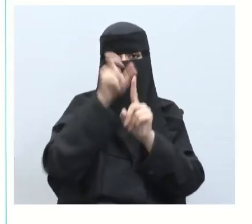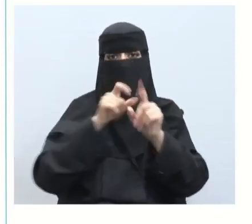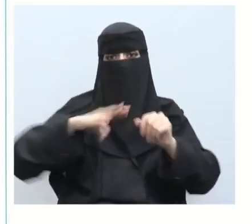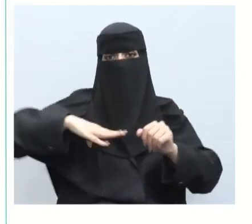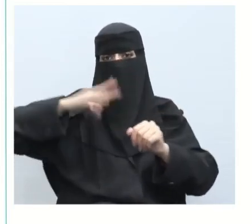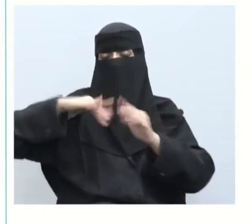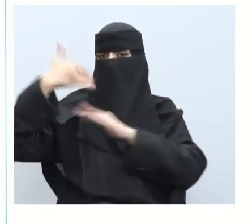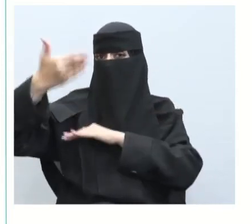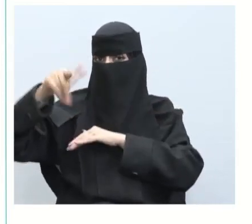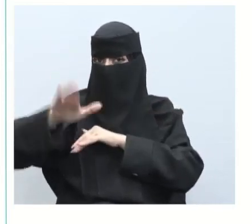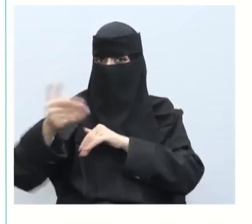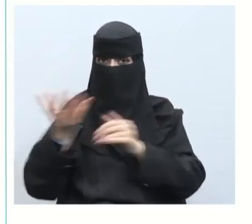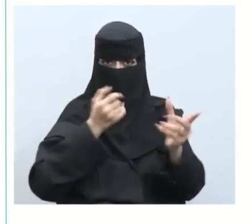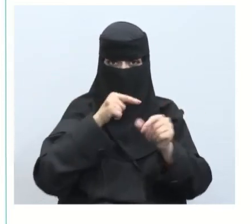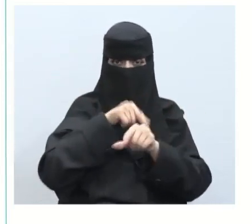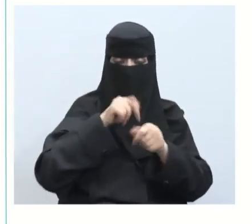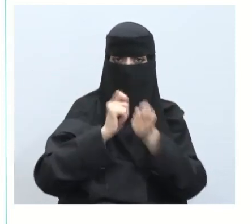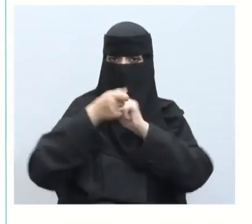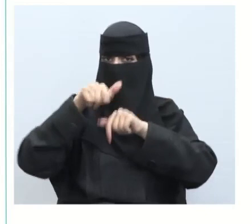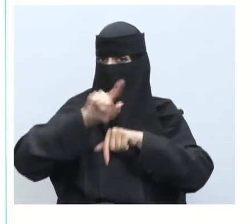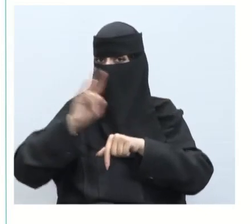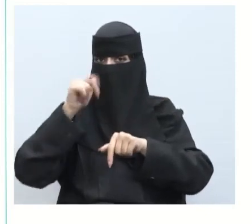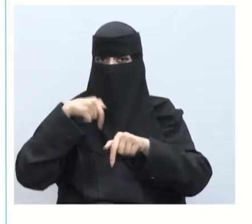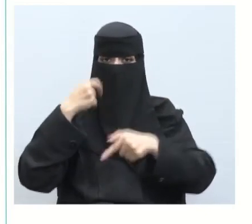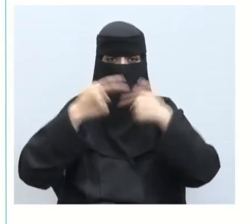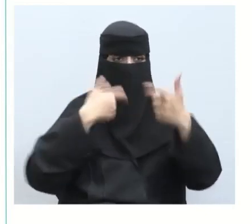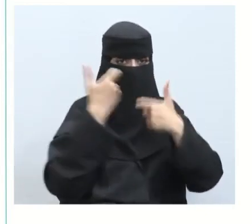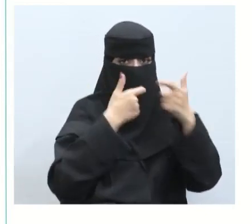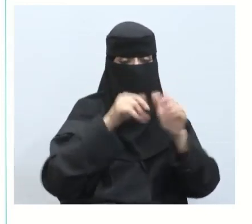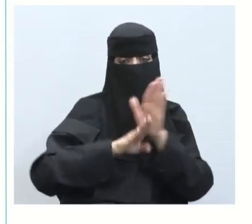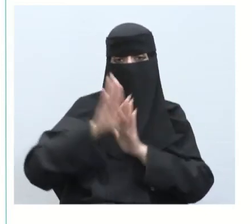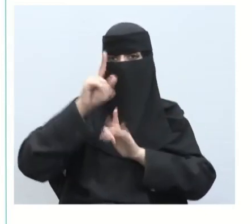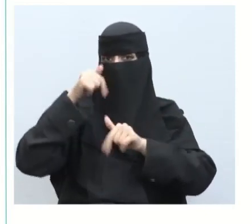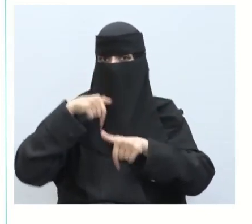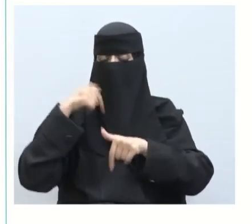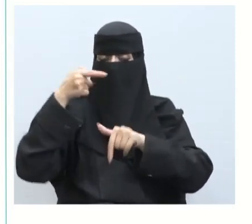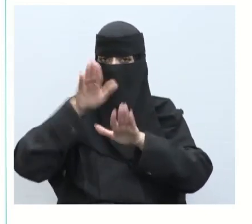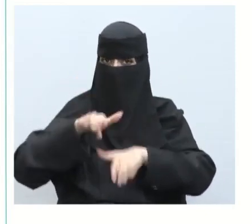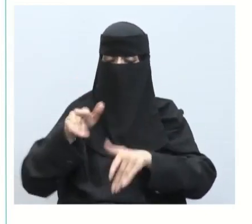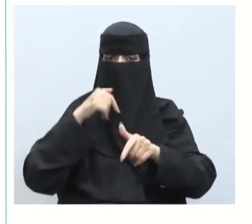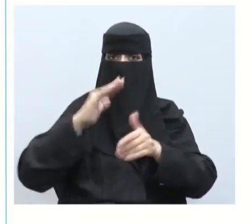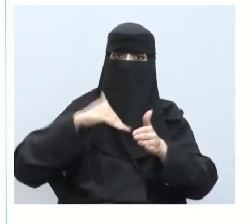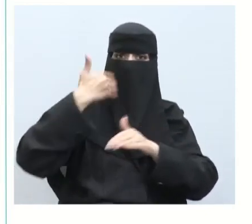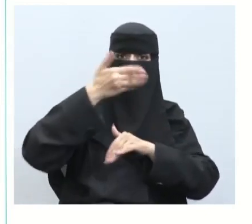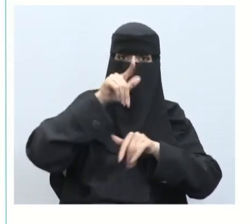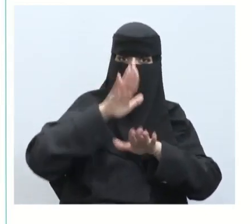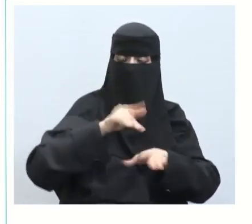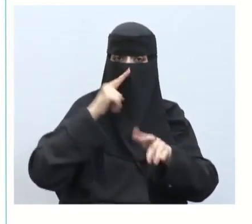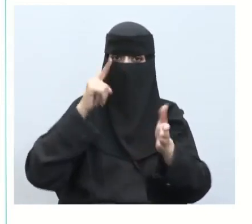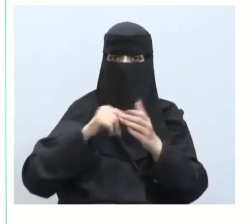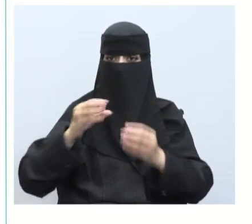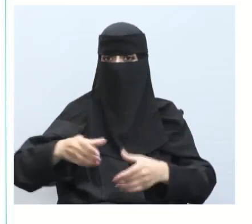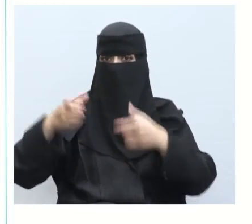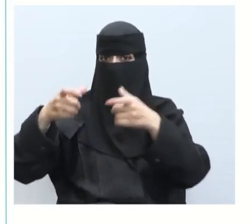وبالتالي هل يحتاج الى اجراء تغيير ام لا اذا يتابع يحسن اذا يحتاج الامر الى ذلك هل مثلا وجبات